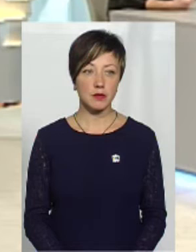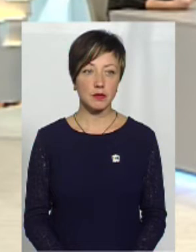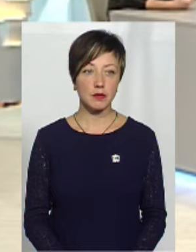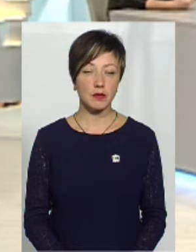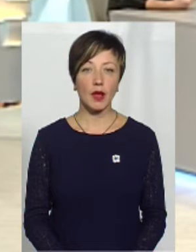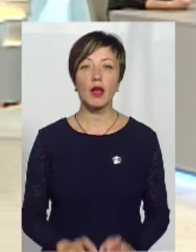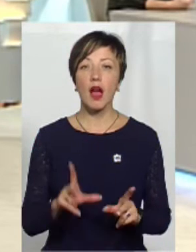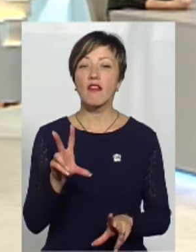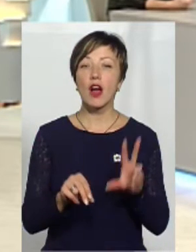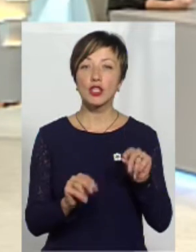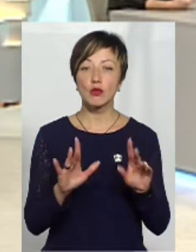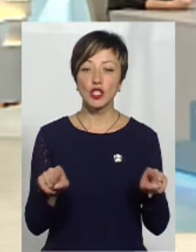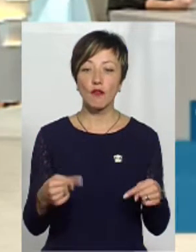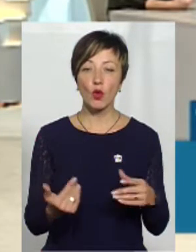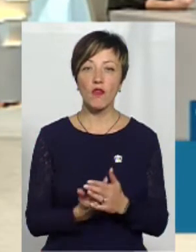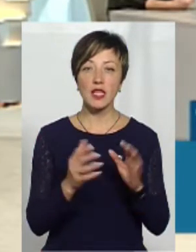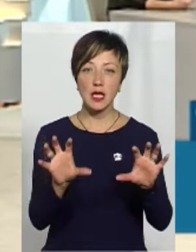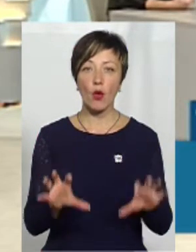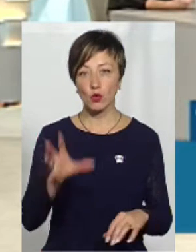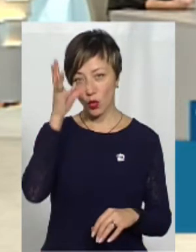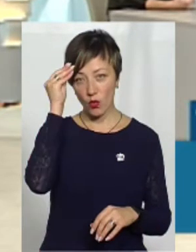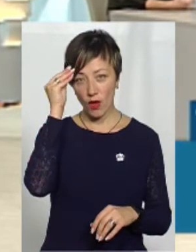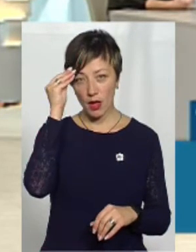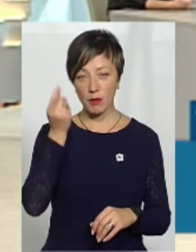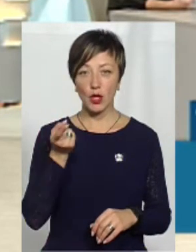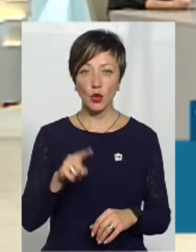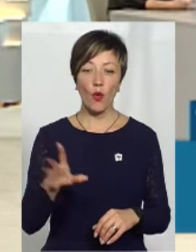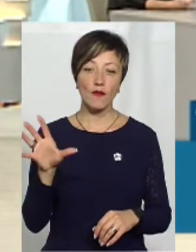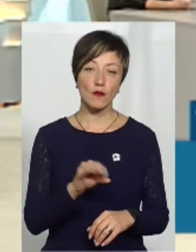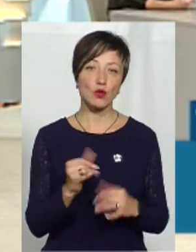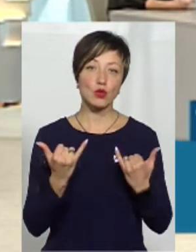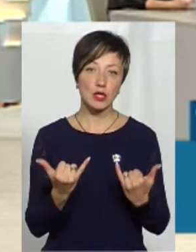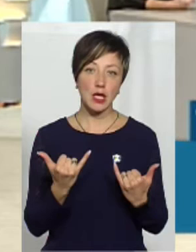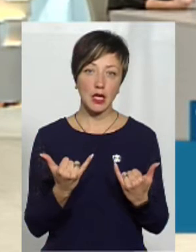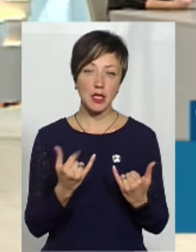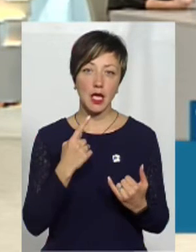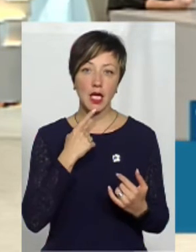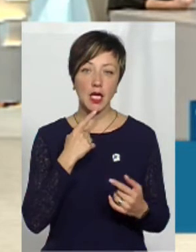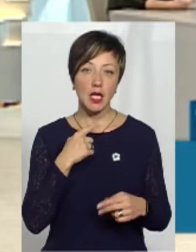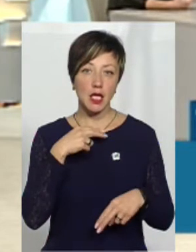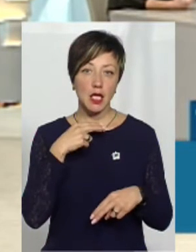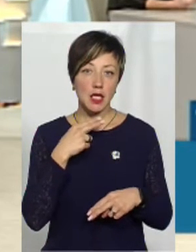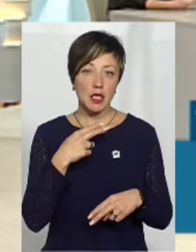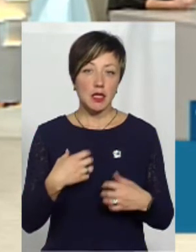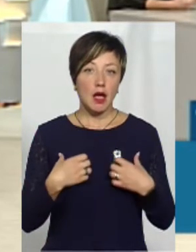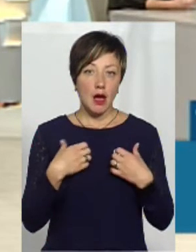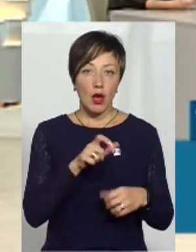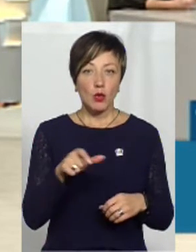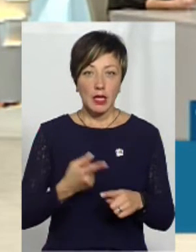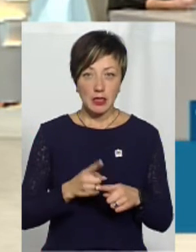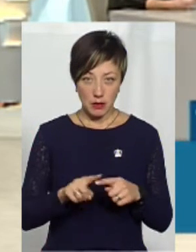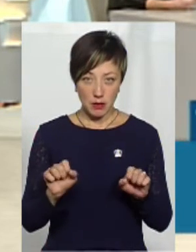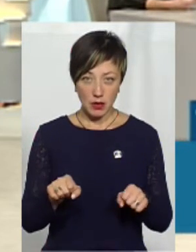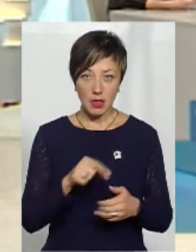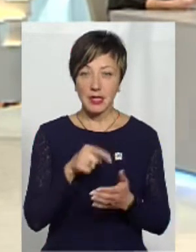От як вважаєте, якщо буде створено новий закон з урахуванням от того всього, що зараз насторожує людей, це якось? Ну,